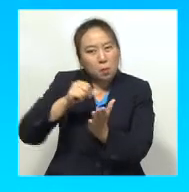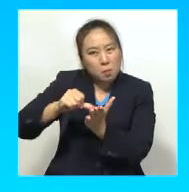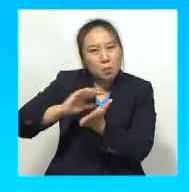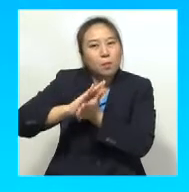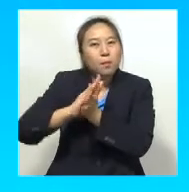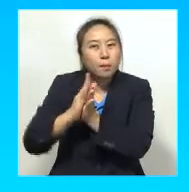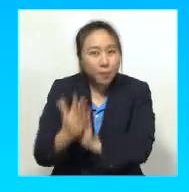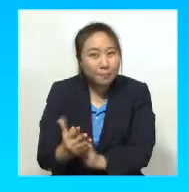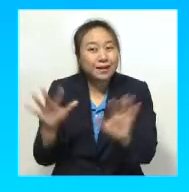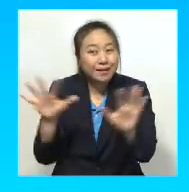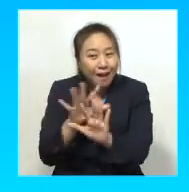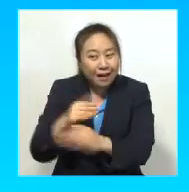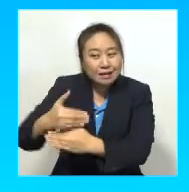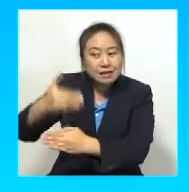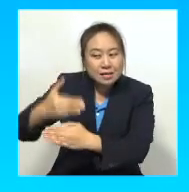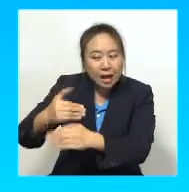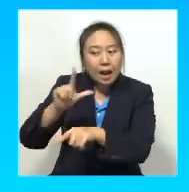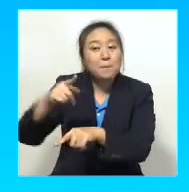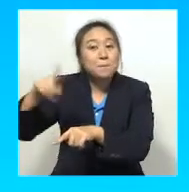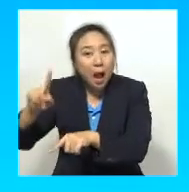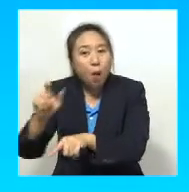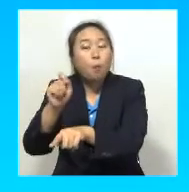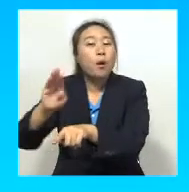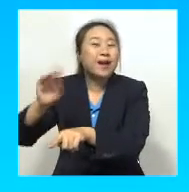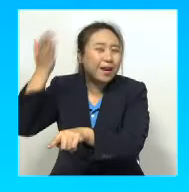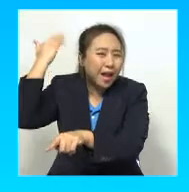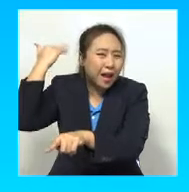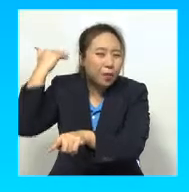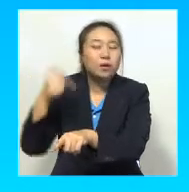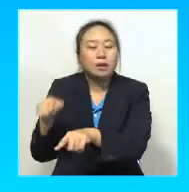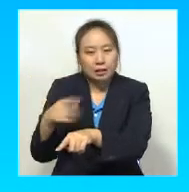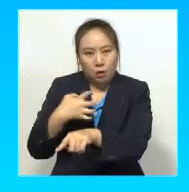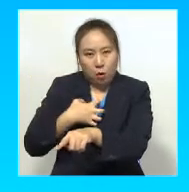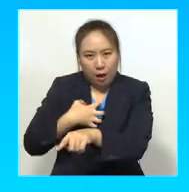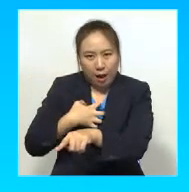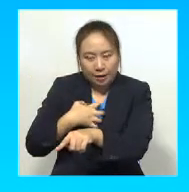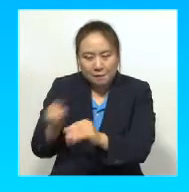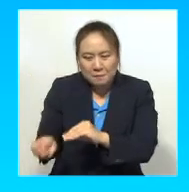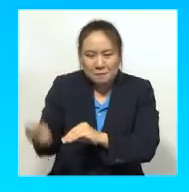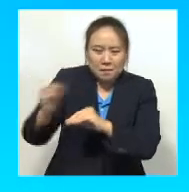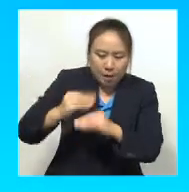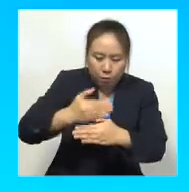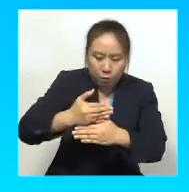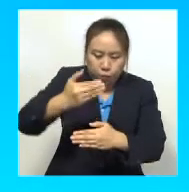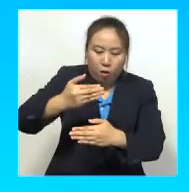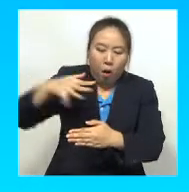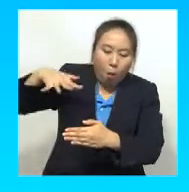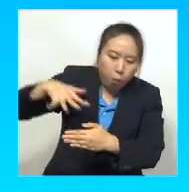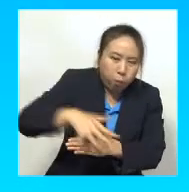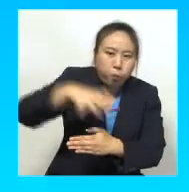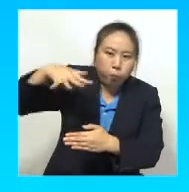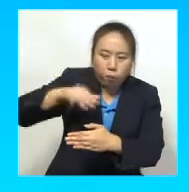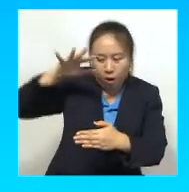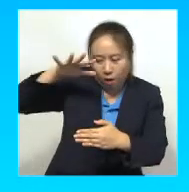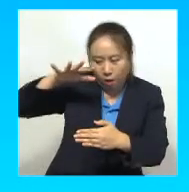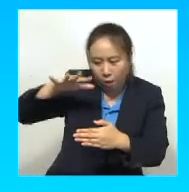ล้ายๆกับอุบลรัตน์กับคล้ายๆกับลำปางคราวก่อนที่ต้องการเพิ่มไต่ระดับของการระบายขึ้นมาตอนนี้ฝากวันนี้ที่มาทำ